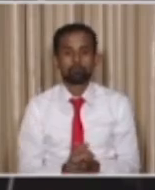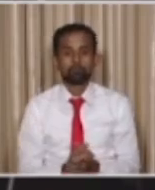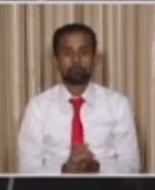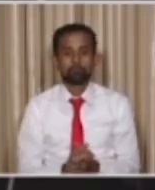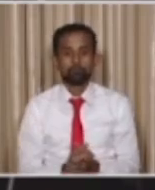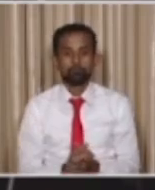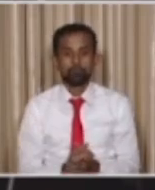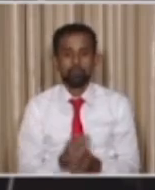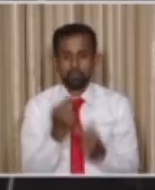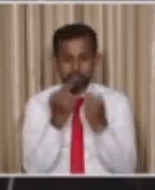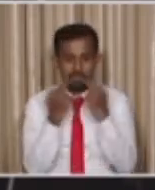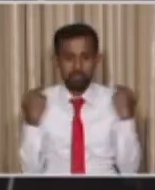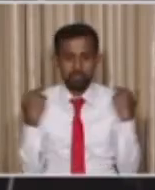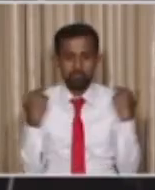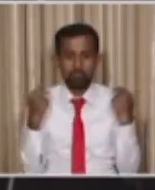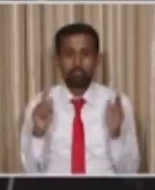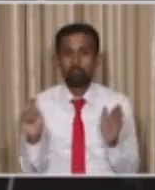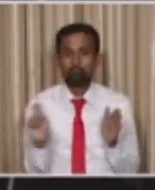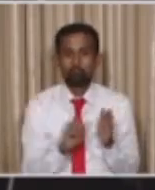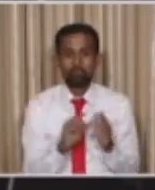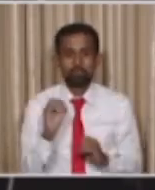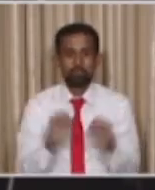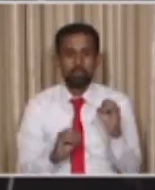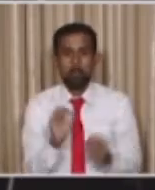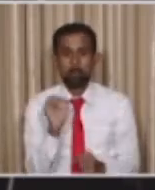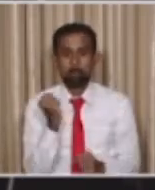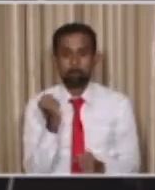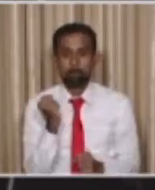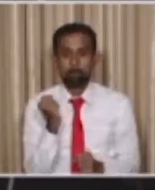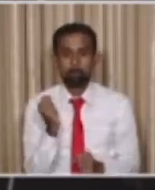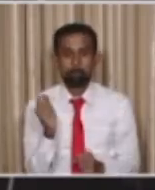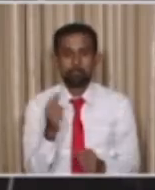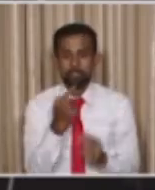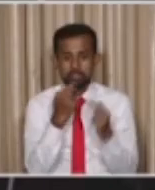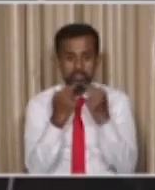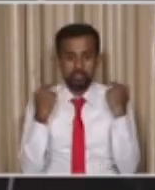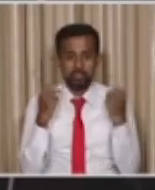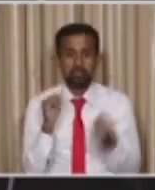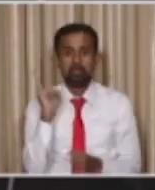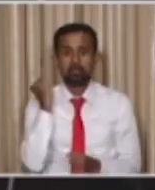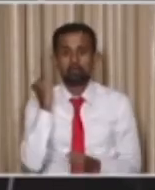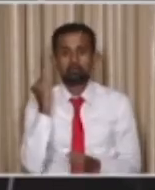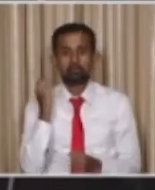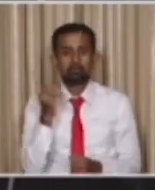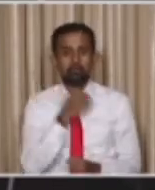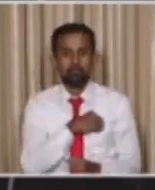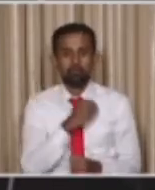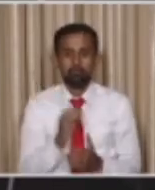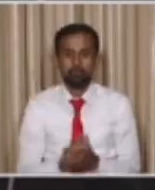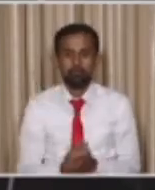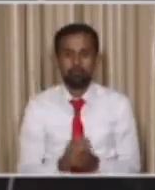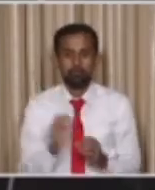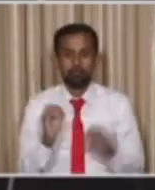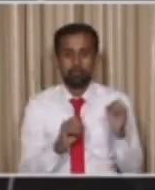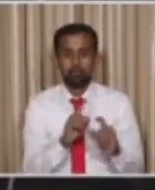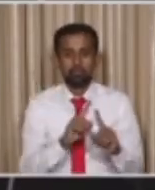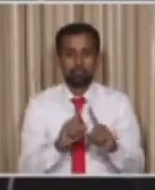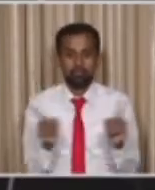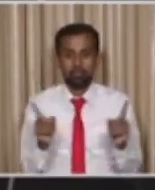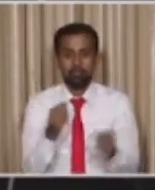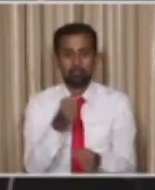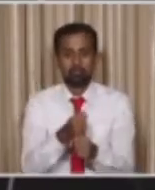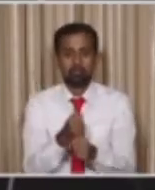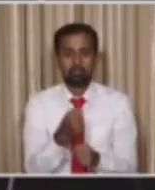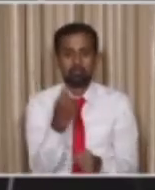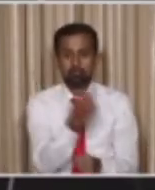දැන් ගත්තොත් රේගුවේ ආදායමෙන් 50%ක් යන්නේ රේගු නිලධාරීන්. ඊළඟට 10%ක් යන්නේ රජයට.